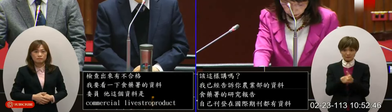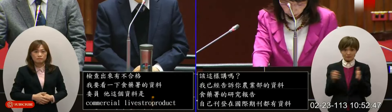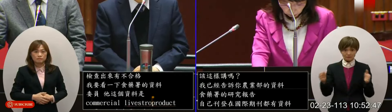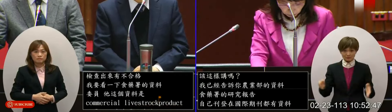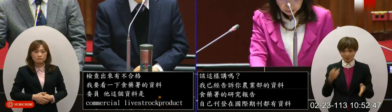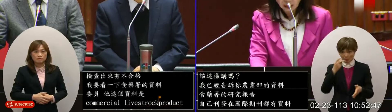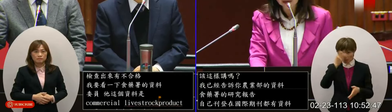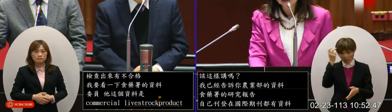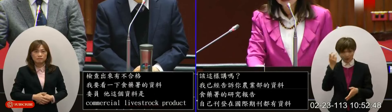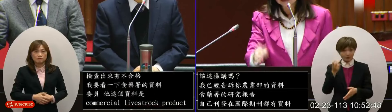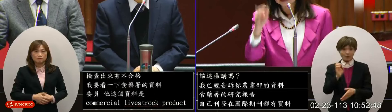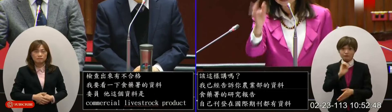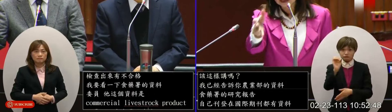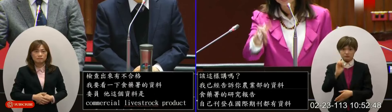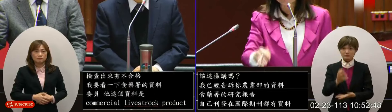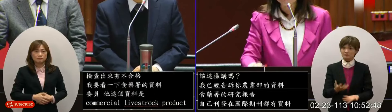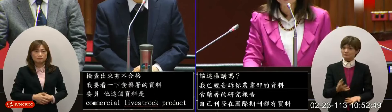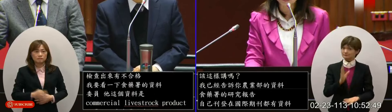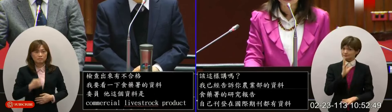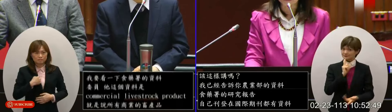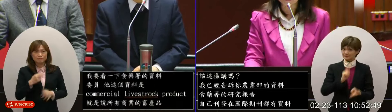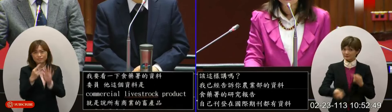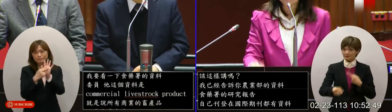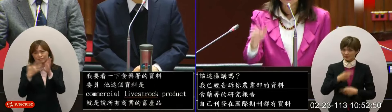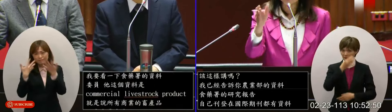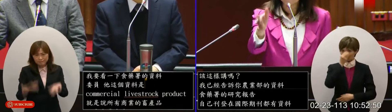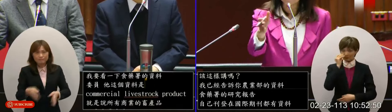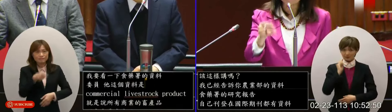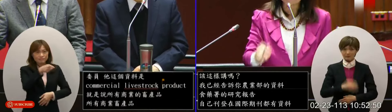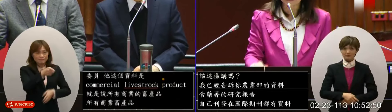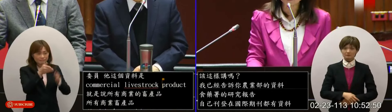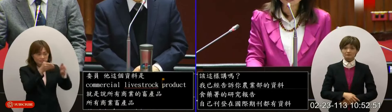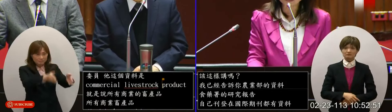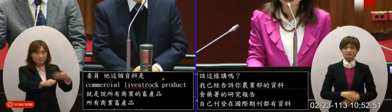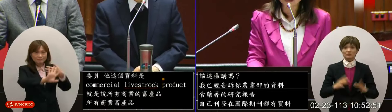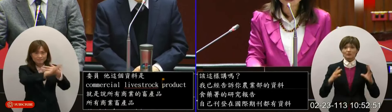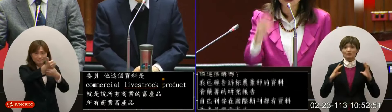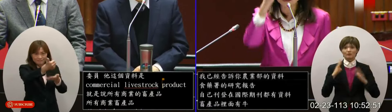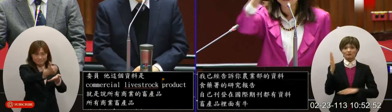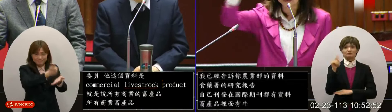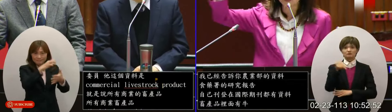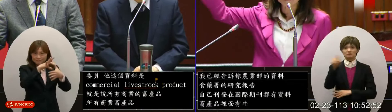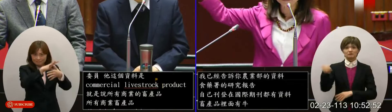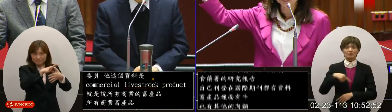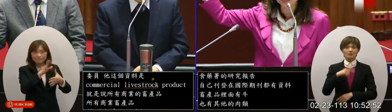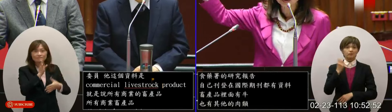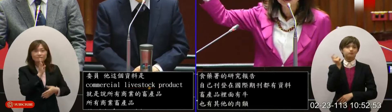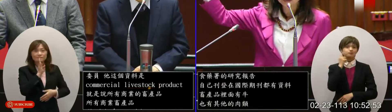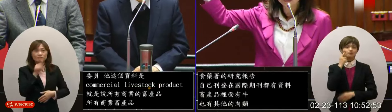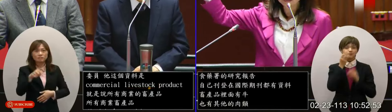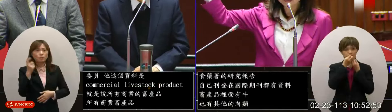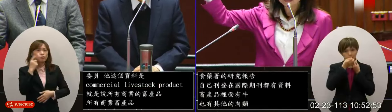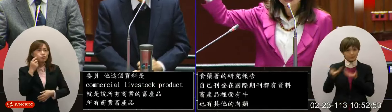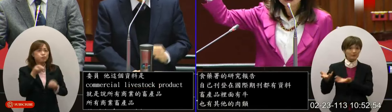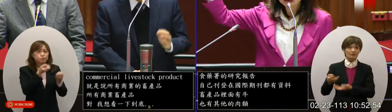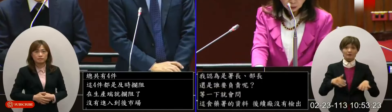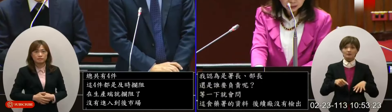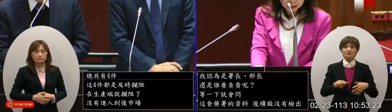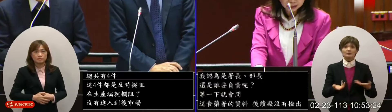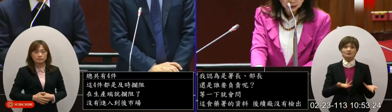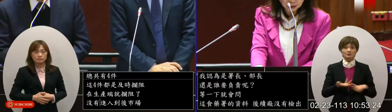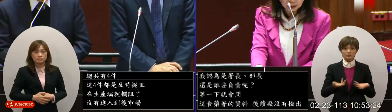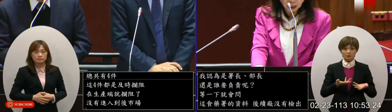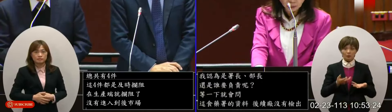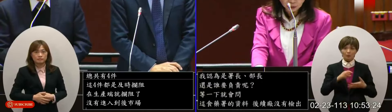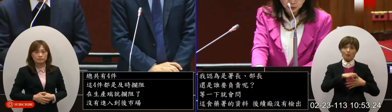法。院长， 我刚才讲过那 是 进口牛， 这是官方的假讯息啊，十年未检出。